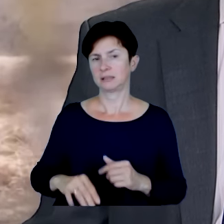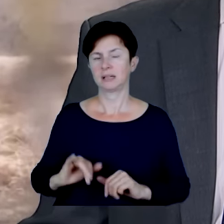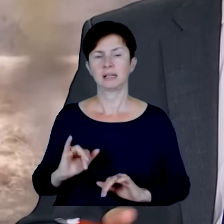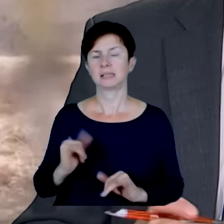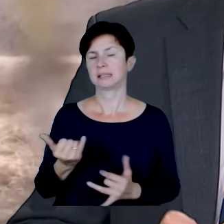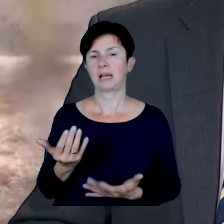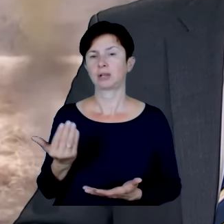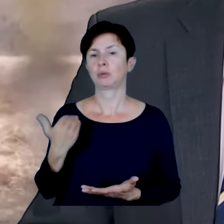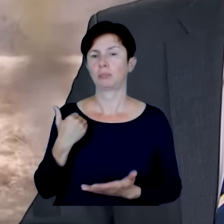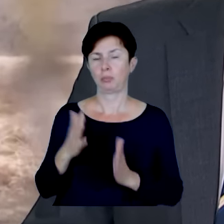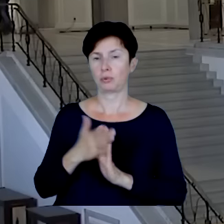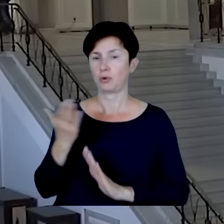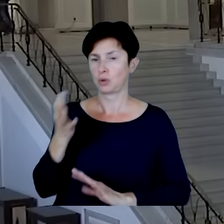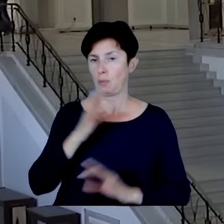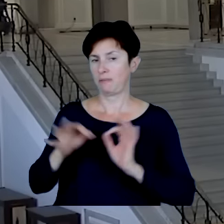Michał, oddaję ci głos.